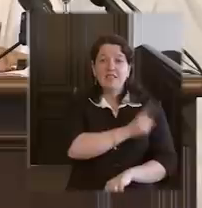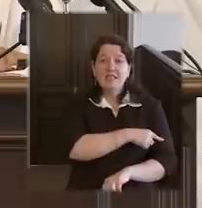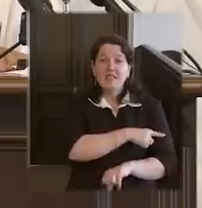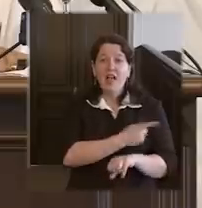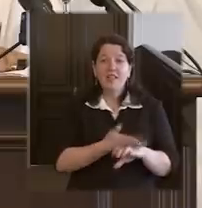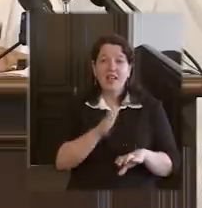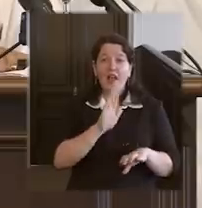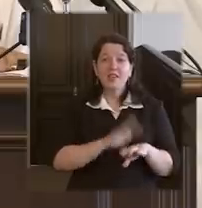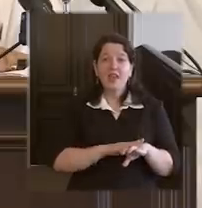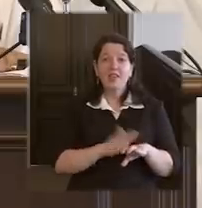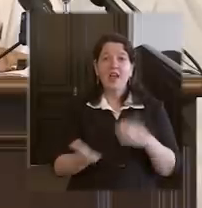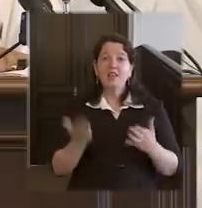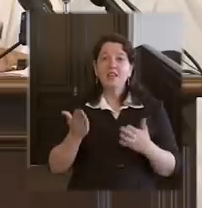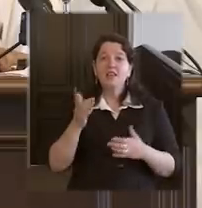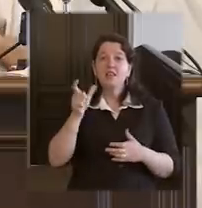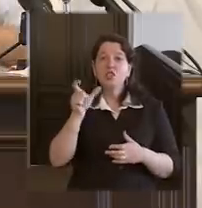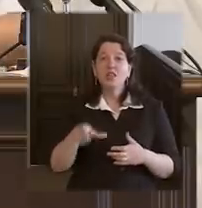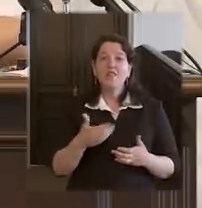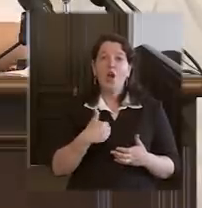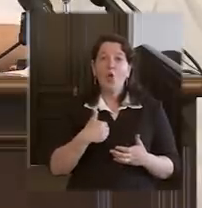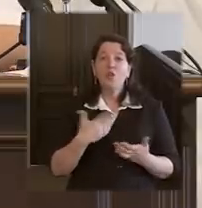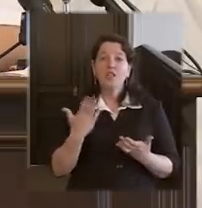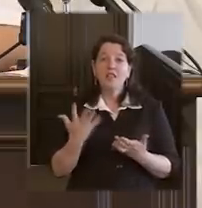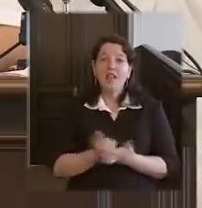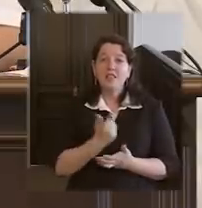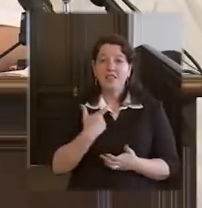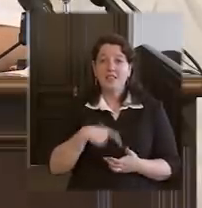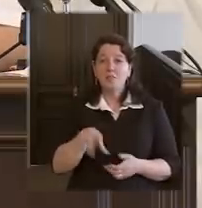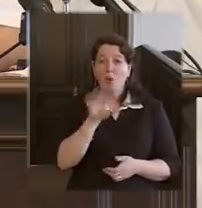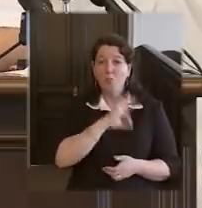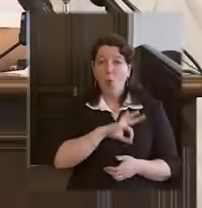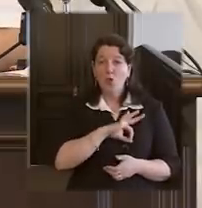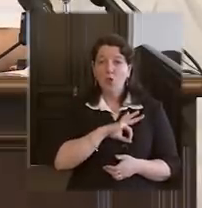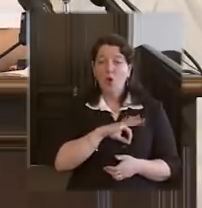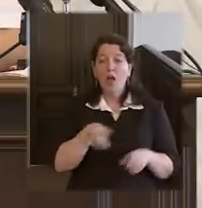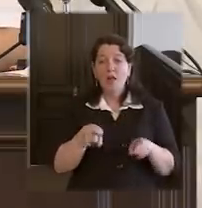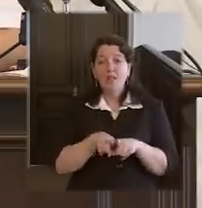если хотим все пользы? Так и здесь тот, кто хочет